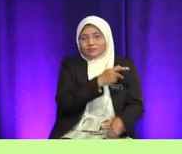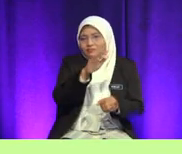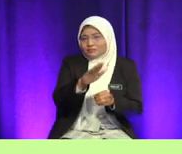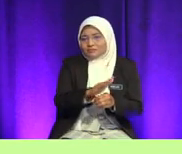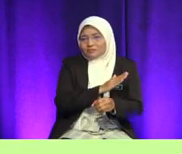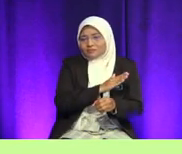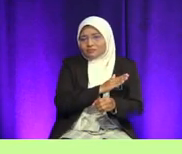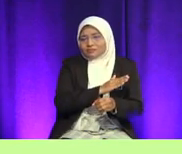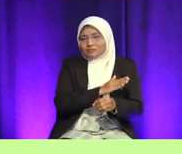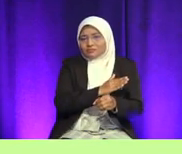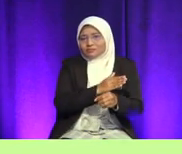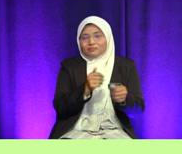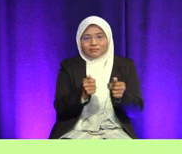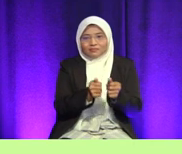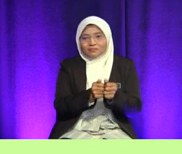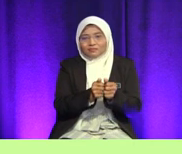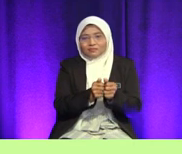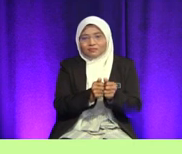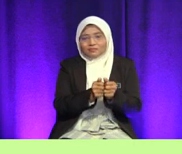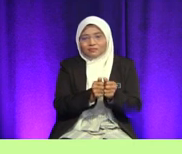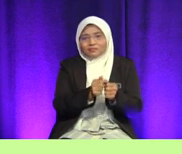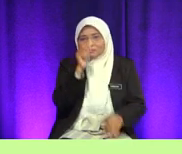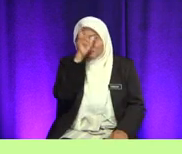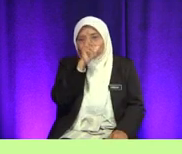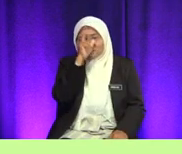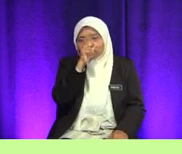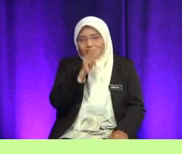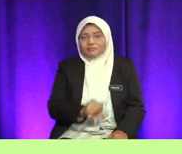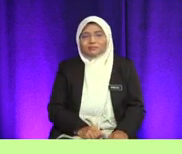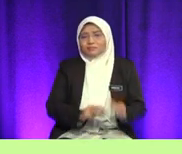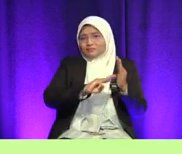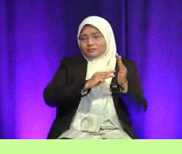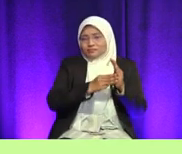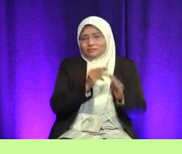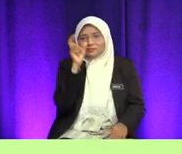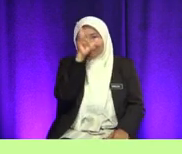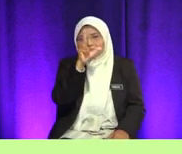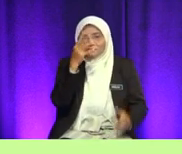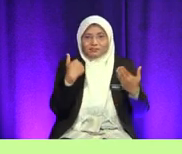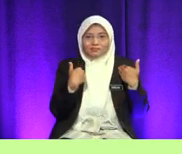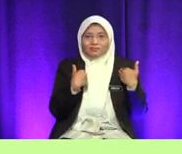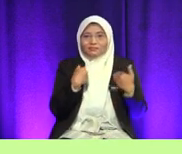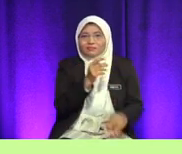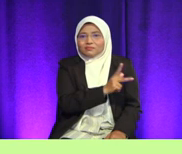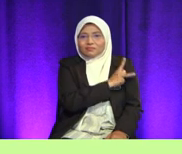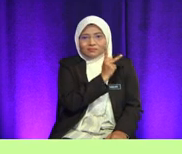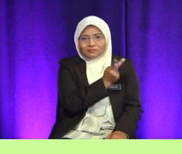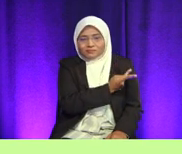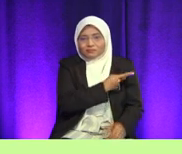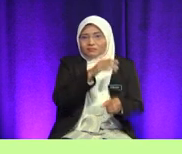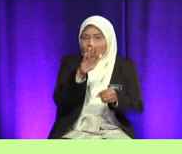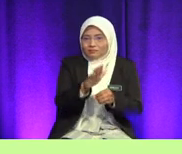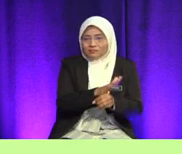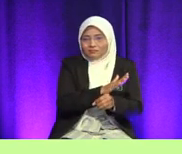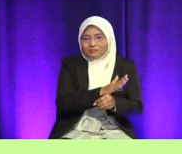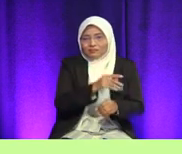pemerintahan maknanya Sebuah kerajaan berkuasa penuh terhadap pemerintahan negaranya sendiri